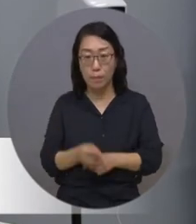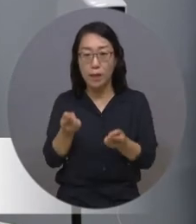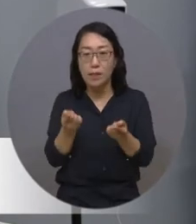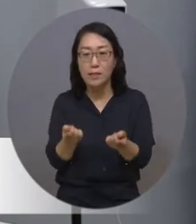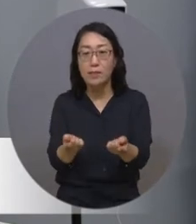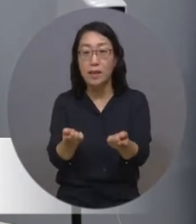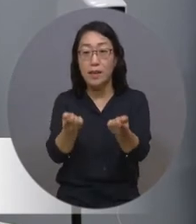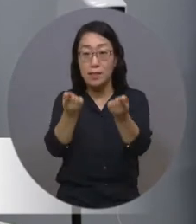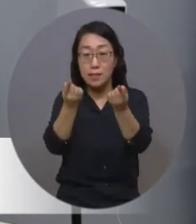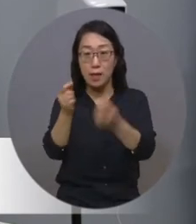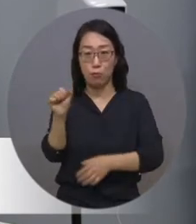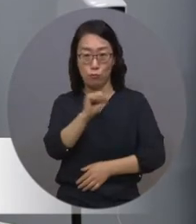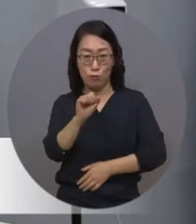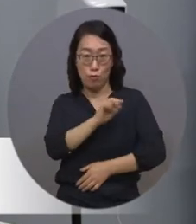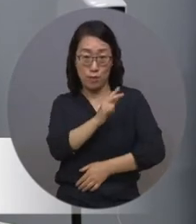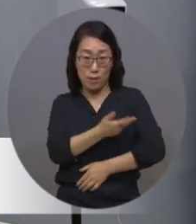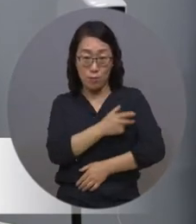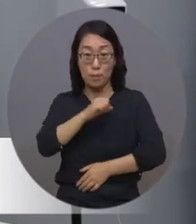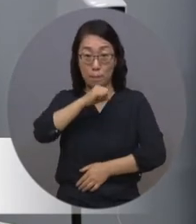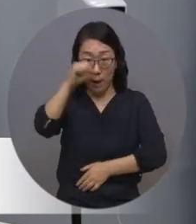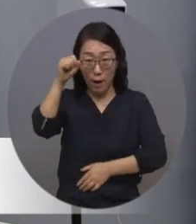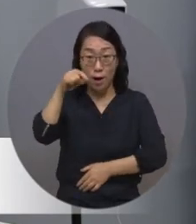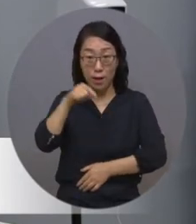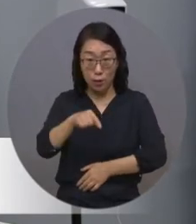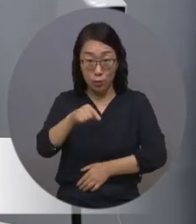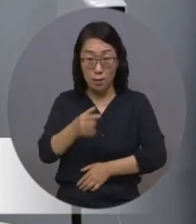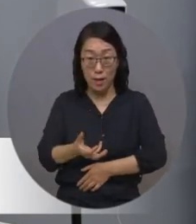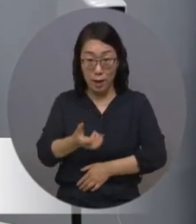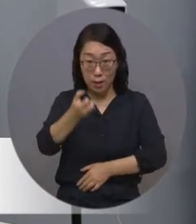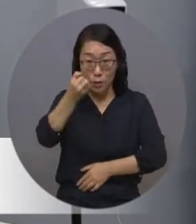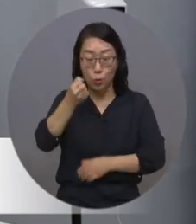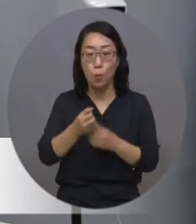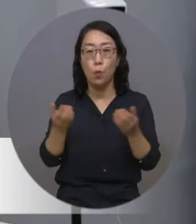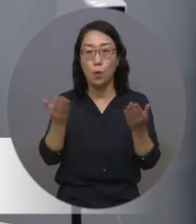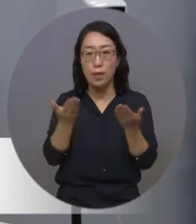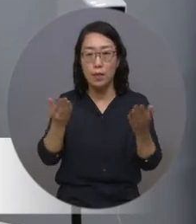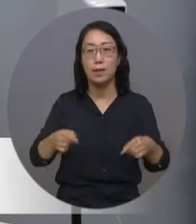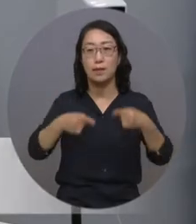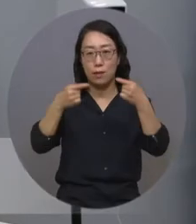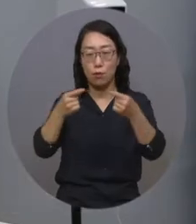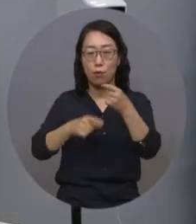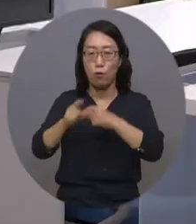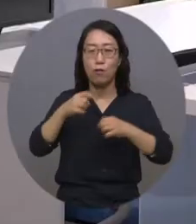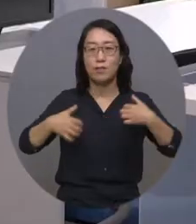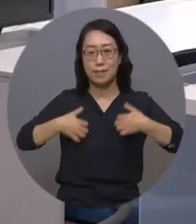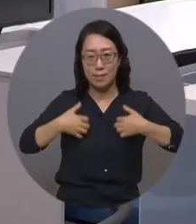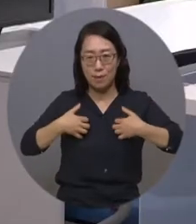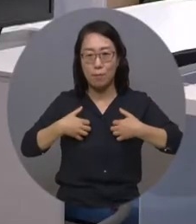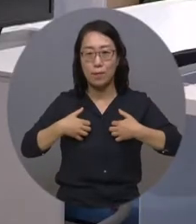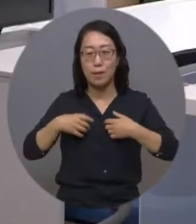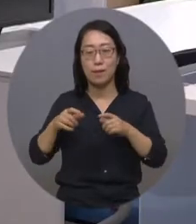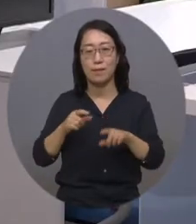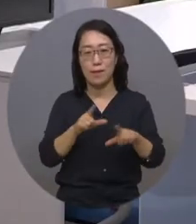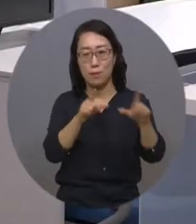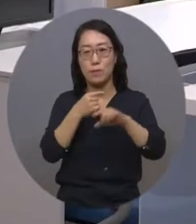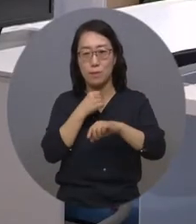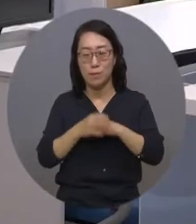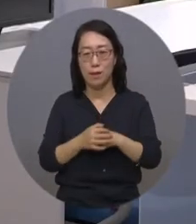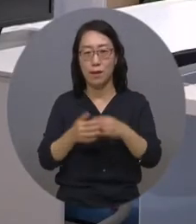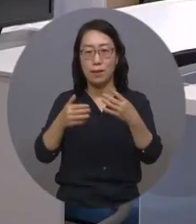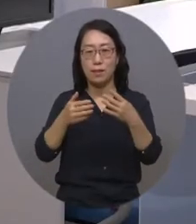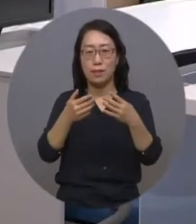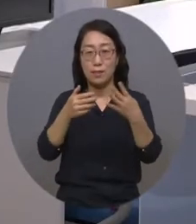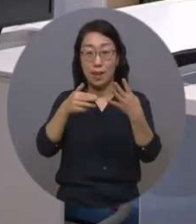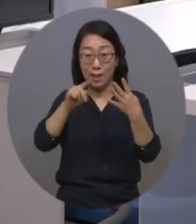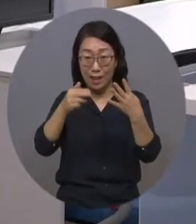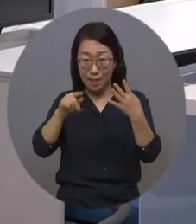기능사 자격증을 취득하였고 앞으로 이것을 이용하여 일을 하면서 더 즐겁게 보낼 계획입니다. 코로나19 거리두기 4단계